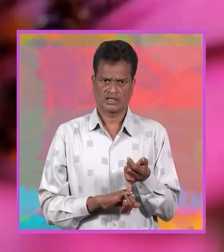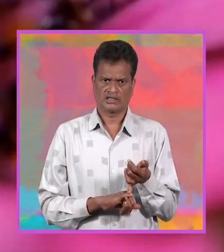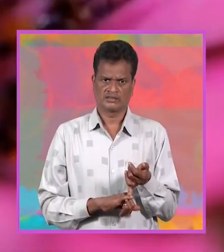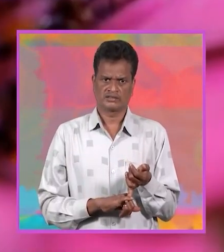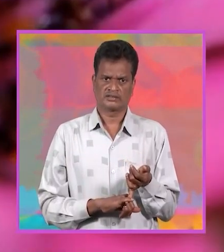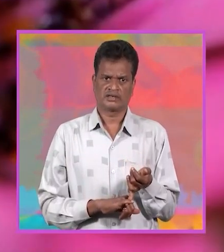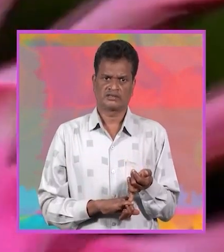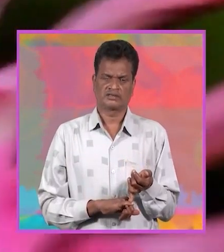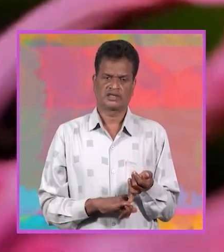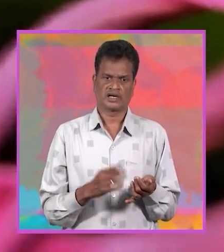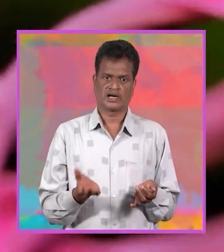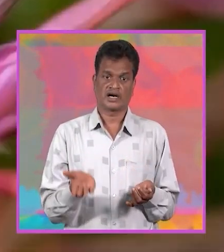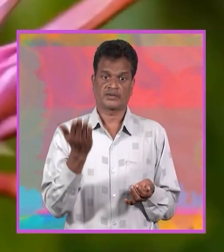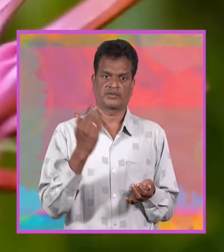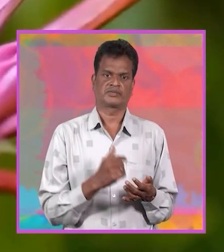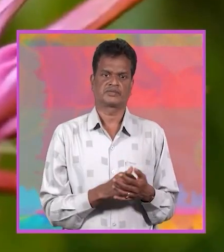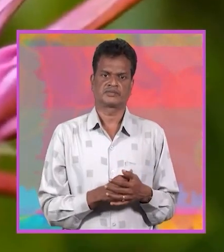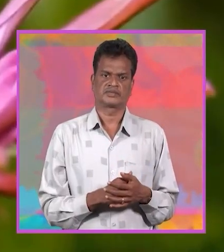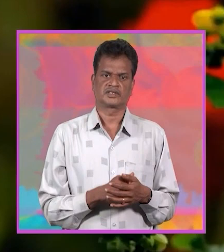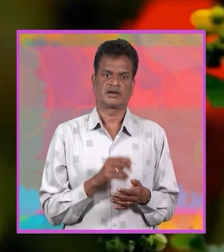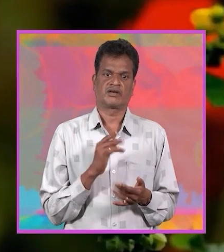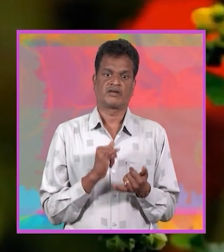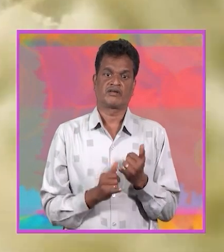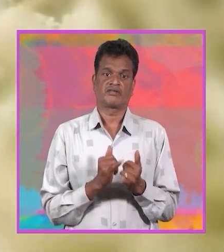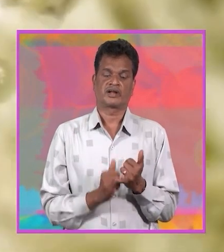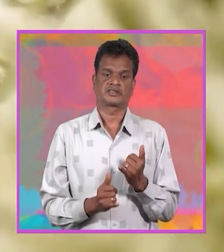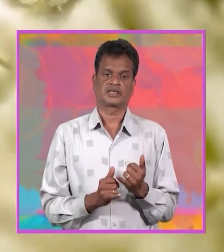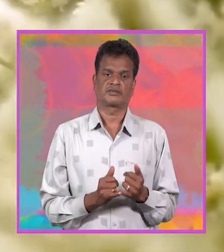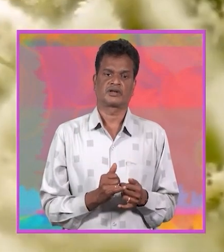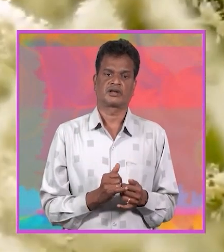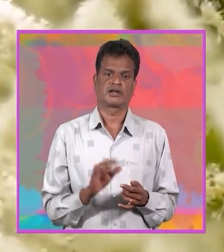அதை அழைப்போம். இப்போ உதாரணத்துக்கு பழங்கள்லே